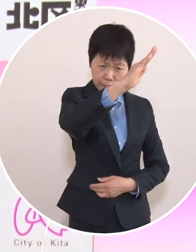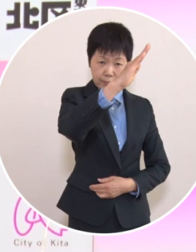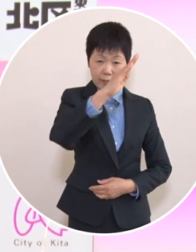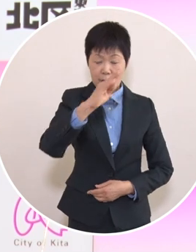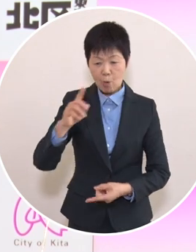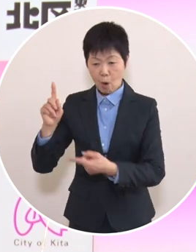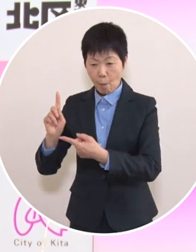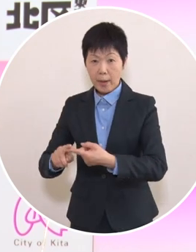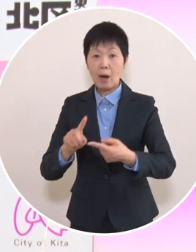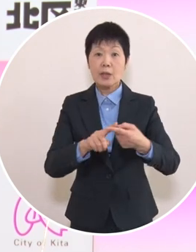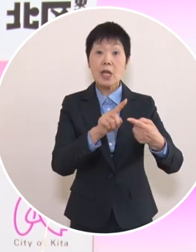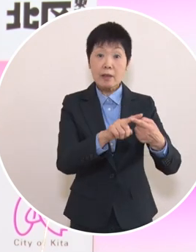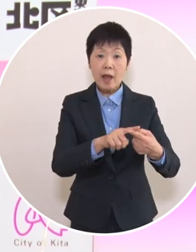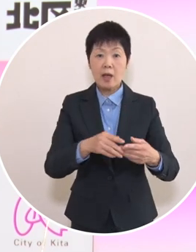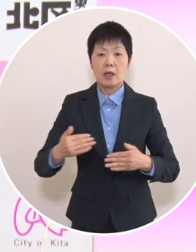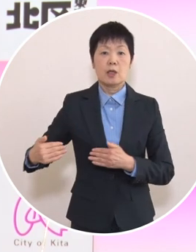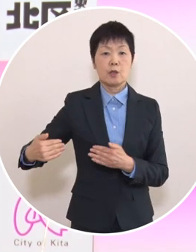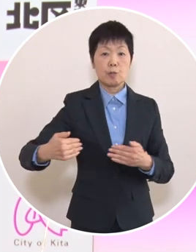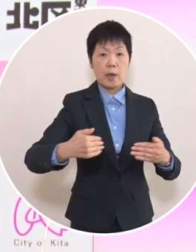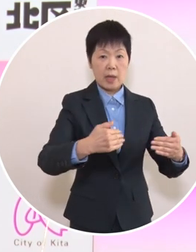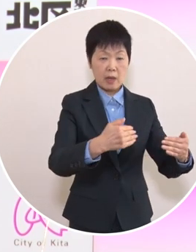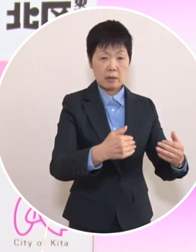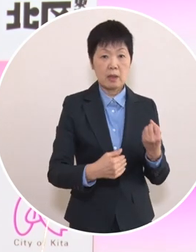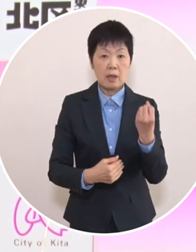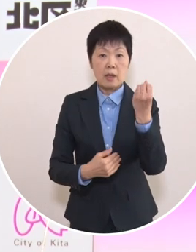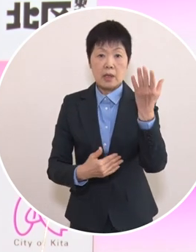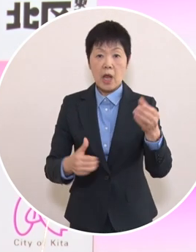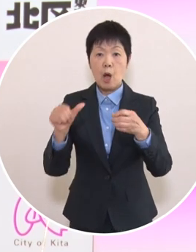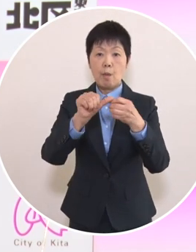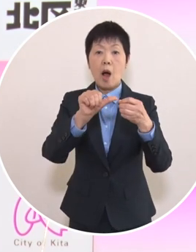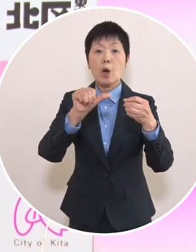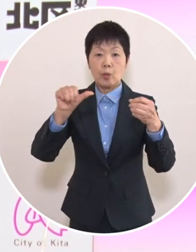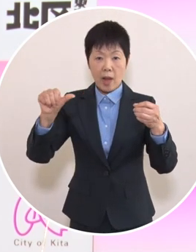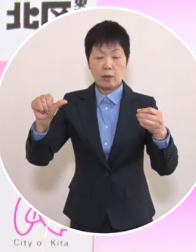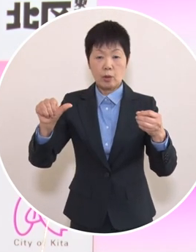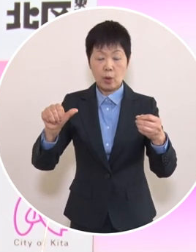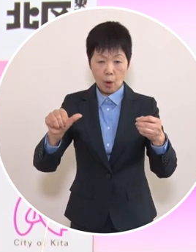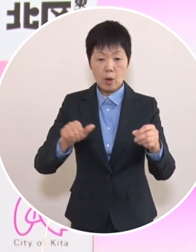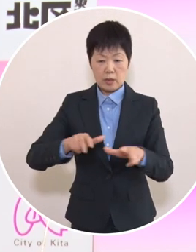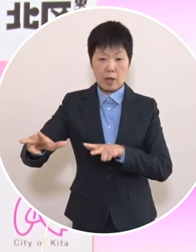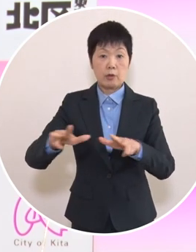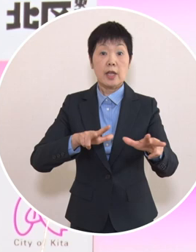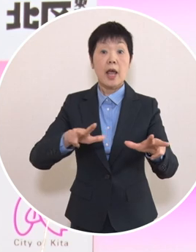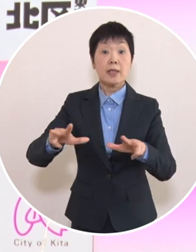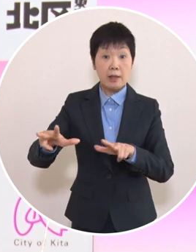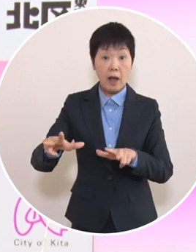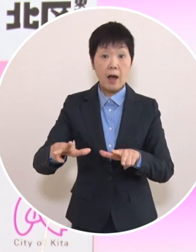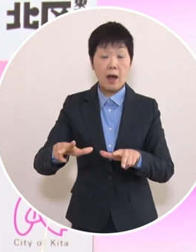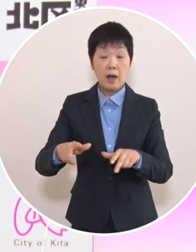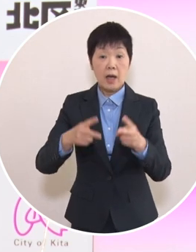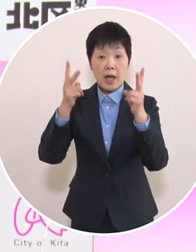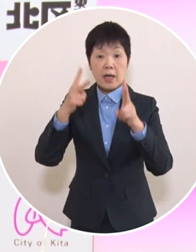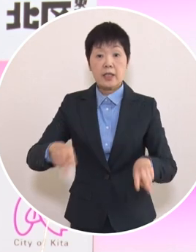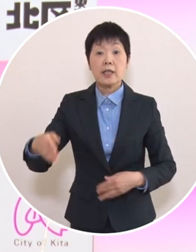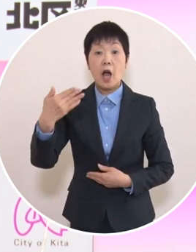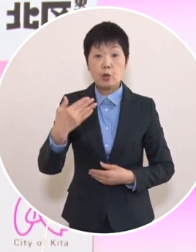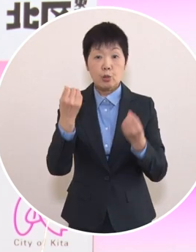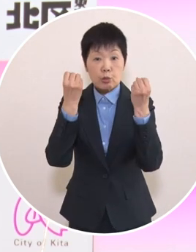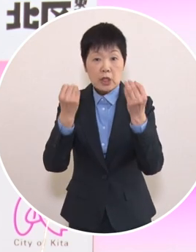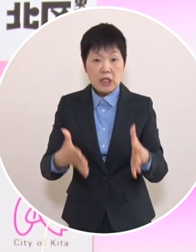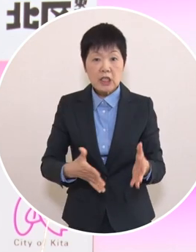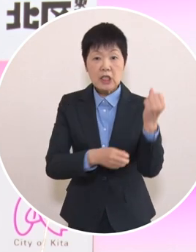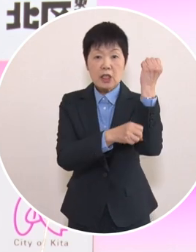に的確に対応するため例は後年度策定に向けた着手した新基本